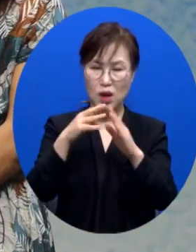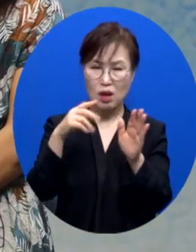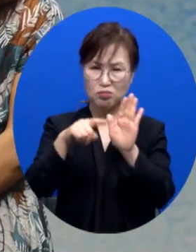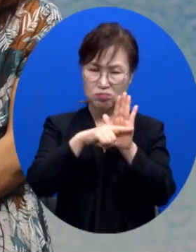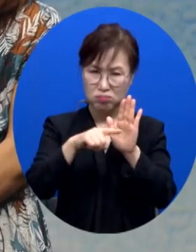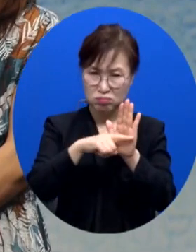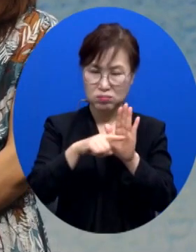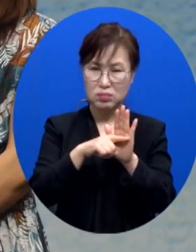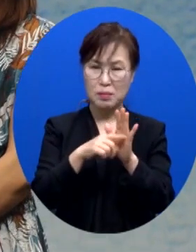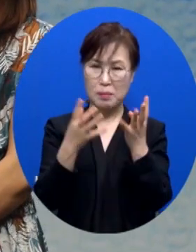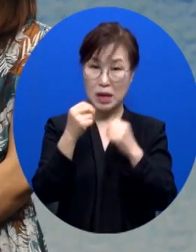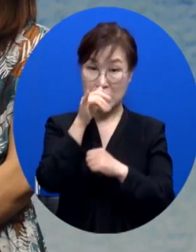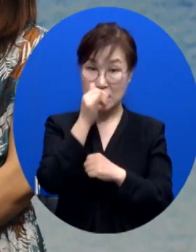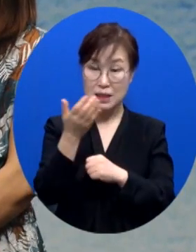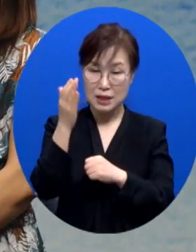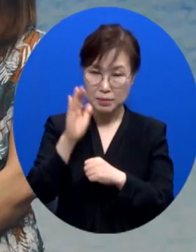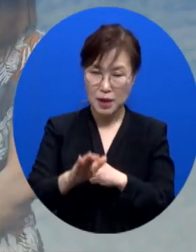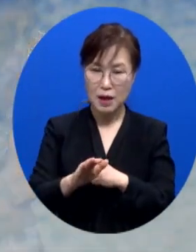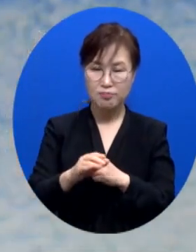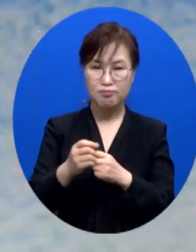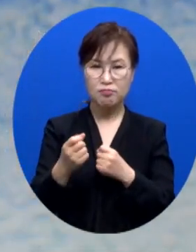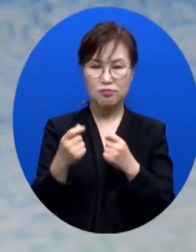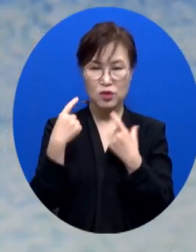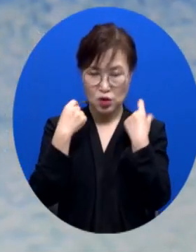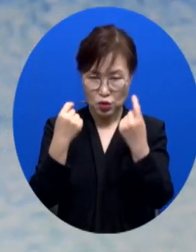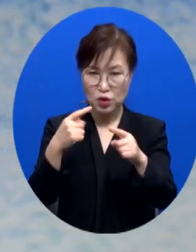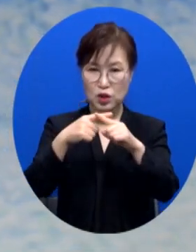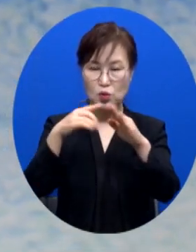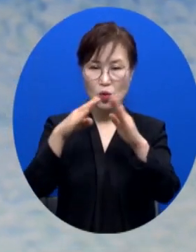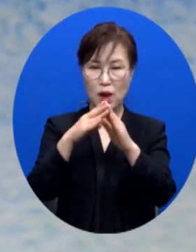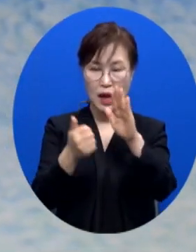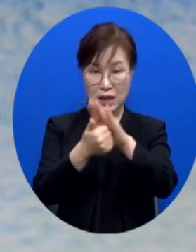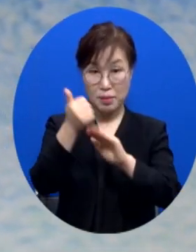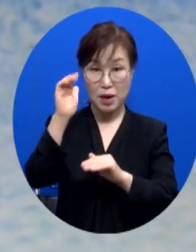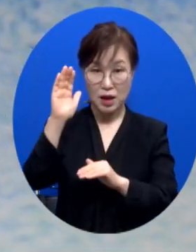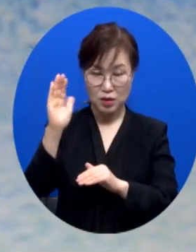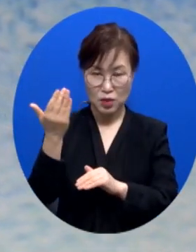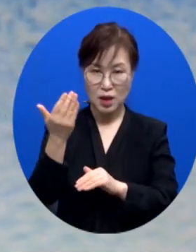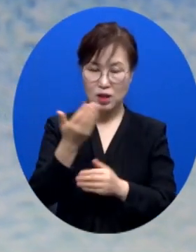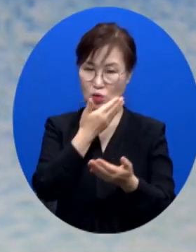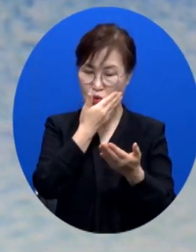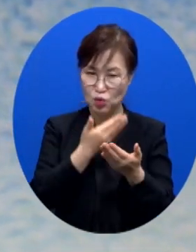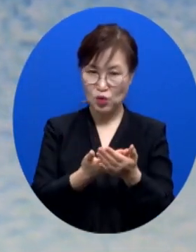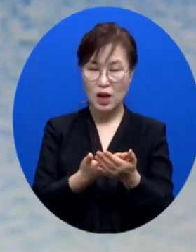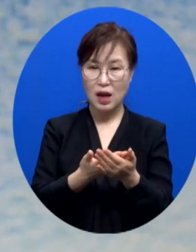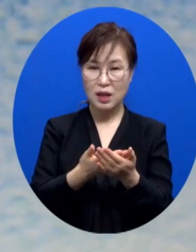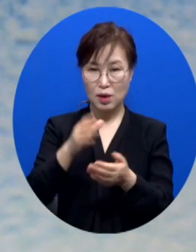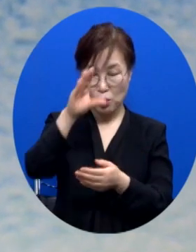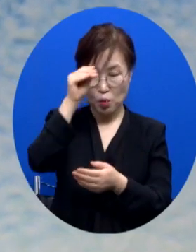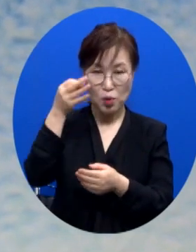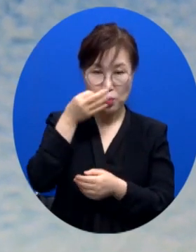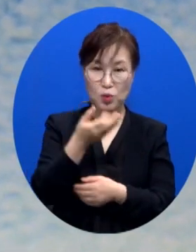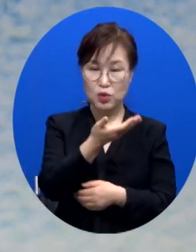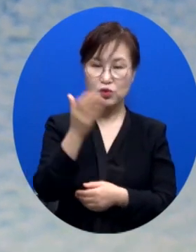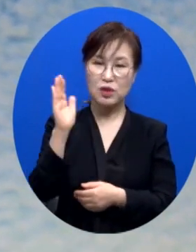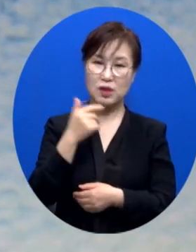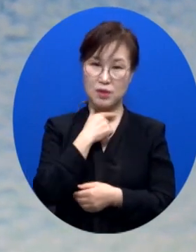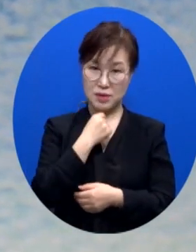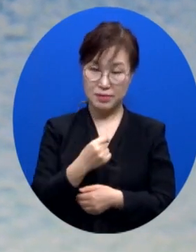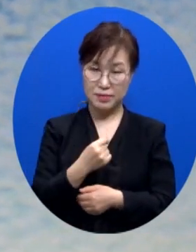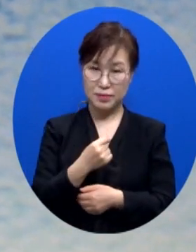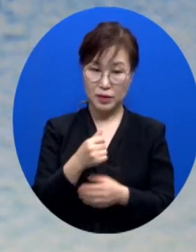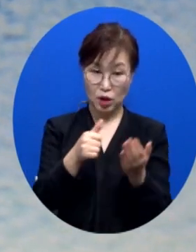있지만 여전히 교회가 대안이고 희망이라는 것을 보여주는 귀한 일들이 계속되길 바란다고 말했습니다.